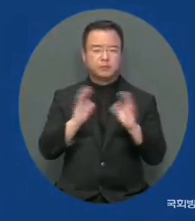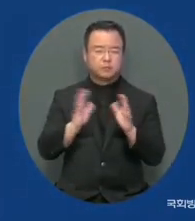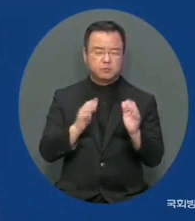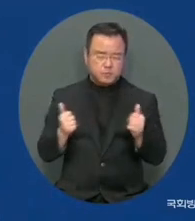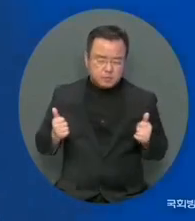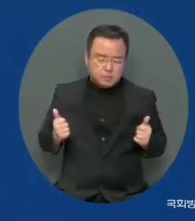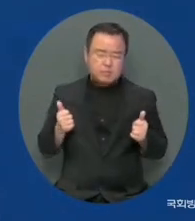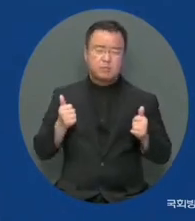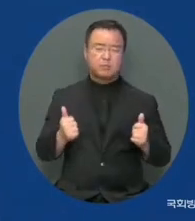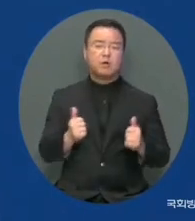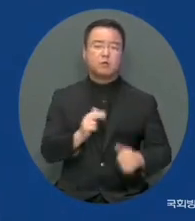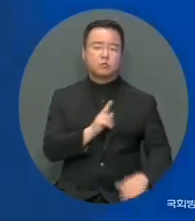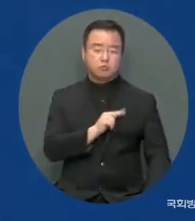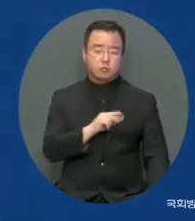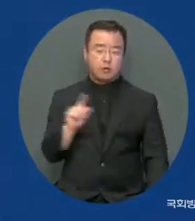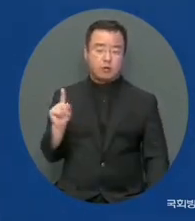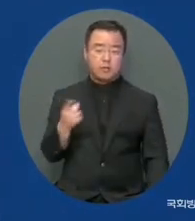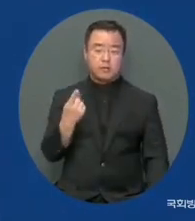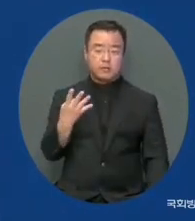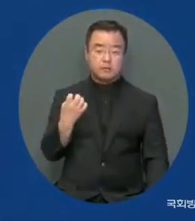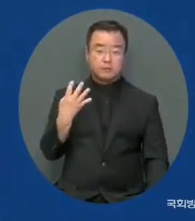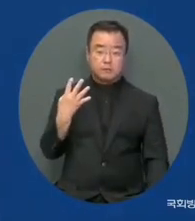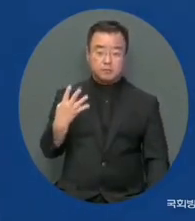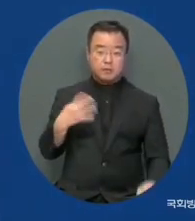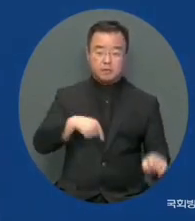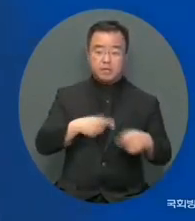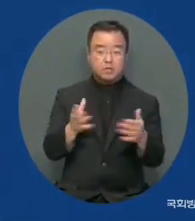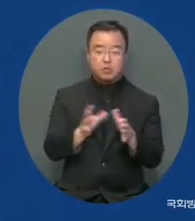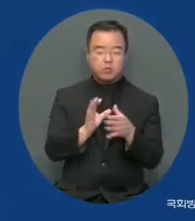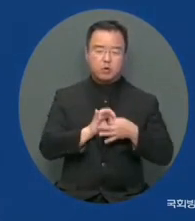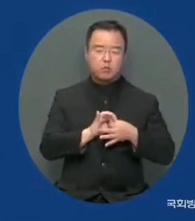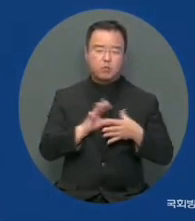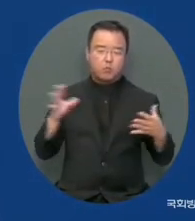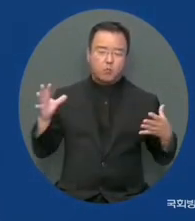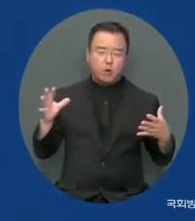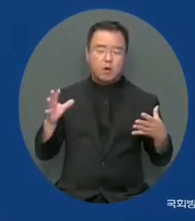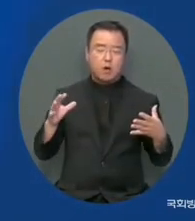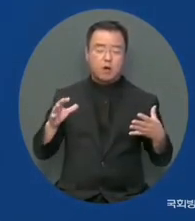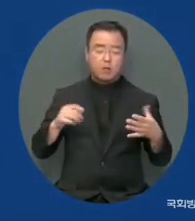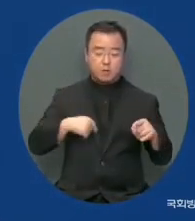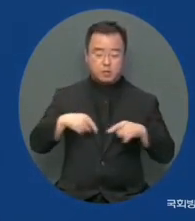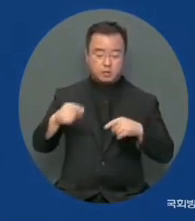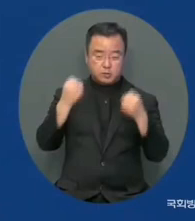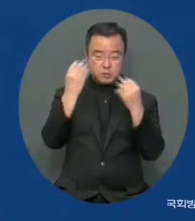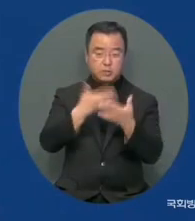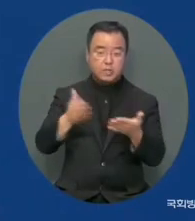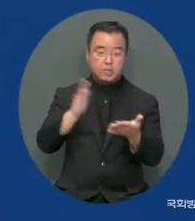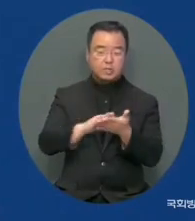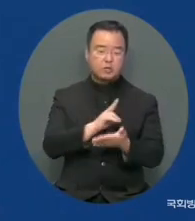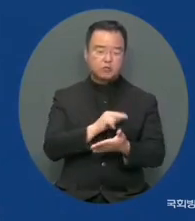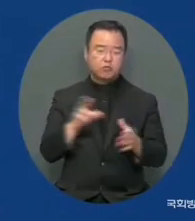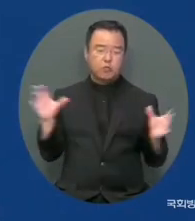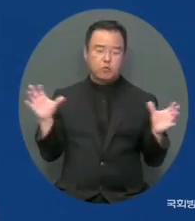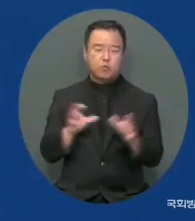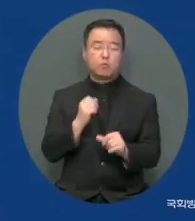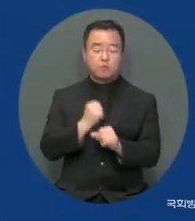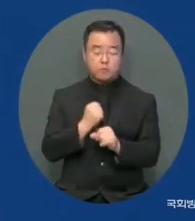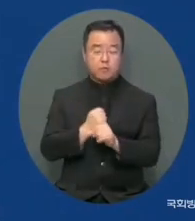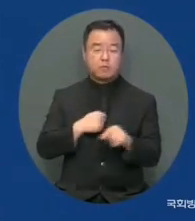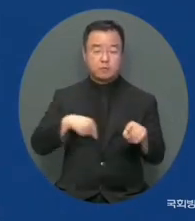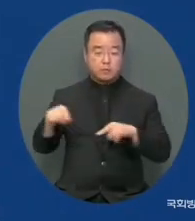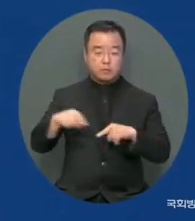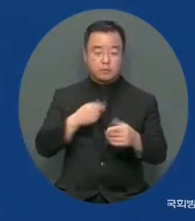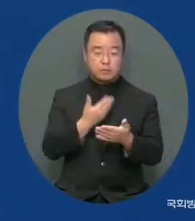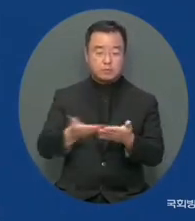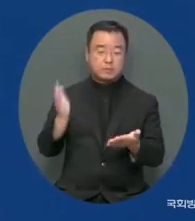국회의원 144명이 정당을 초월해서 초당적 정치개혁의원 모임을 만들고 정치개혁의 깃발을